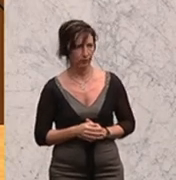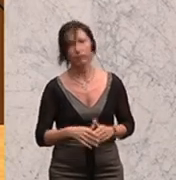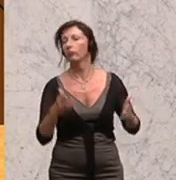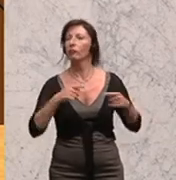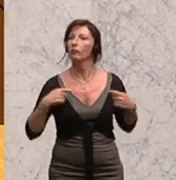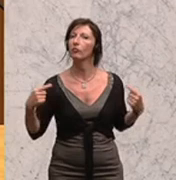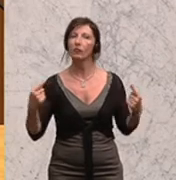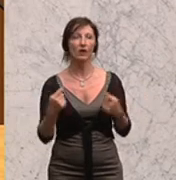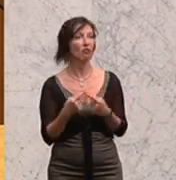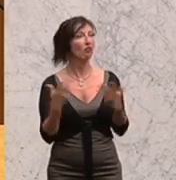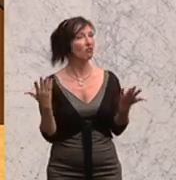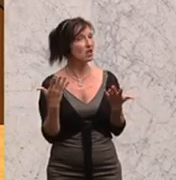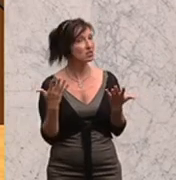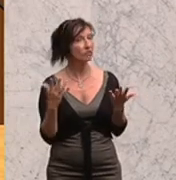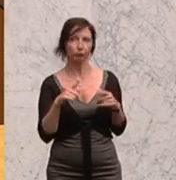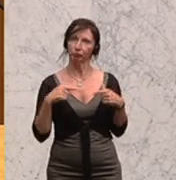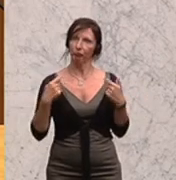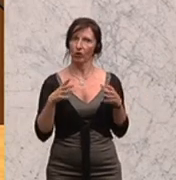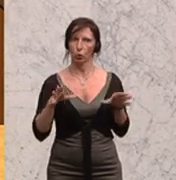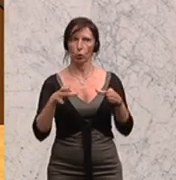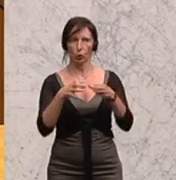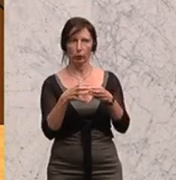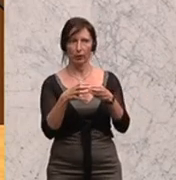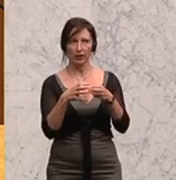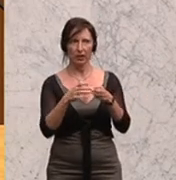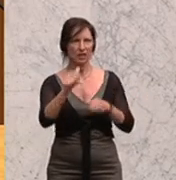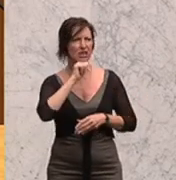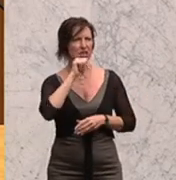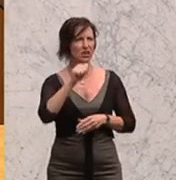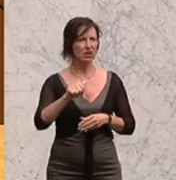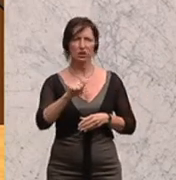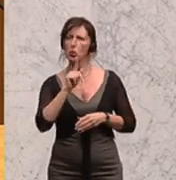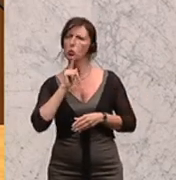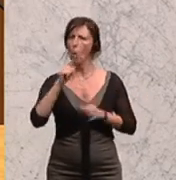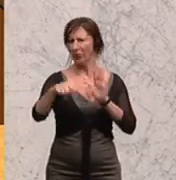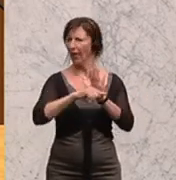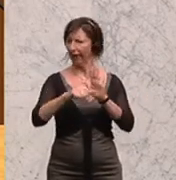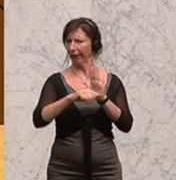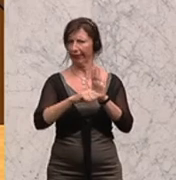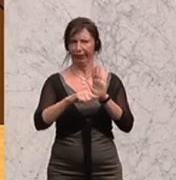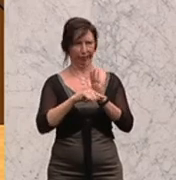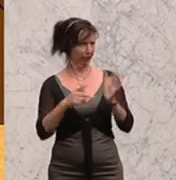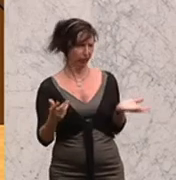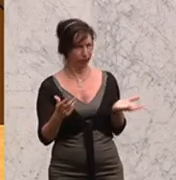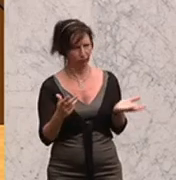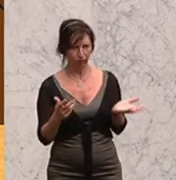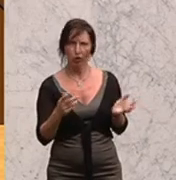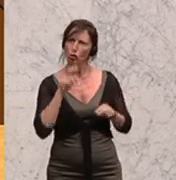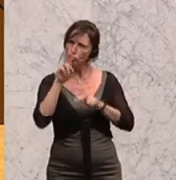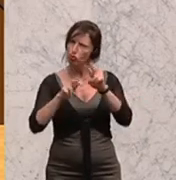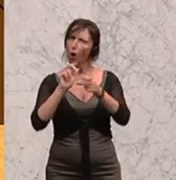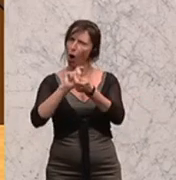Und wir sind eine Gruppierung, die jetzt nicht alles negativ und schlecht reden möchte. Wir gewinnen der